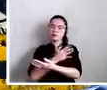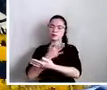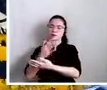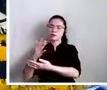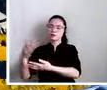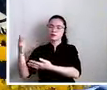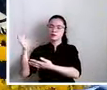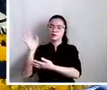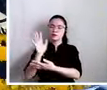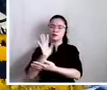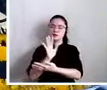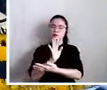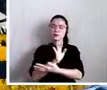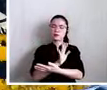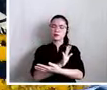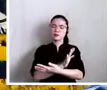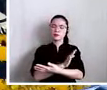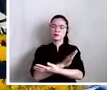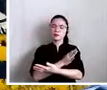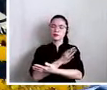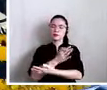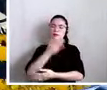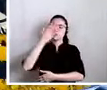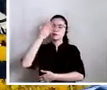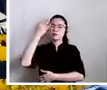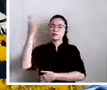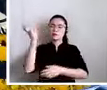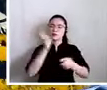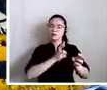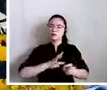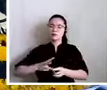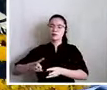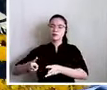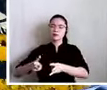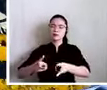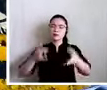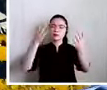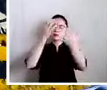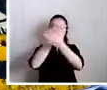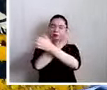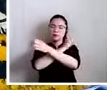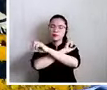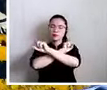kahibigan dalang sa kaluwasan sa